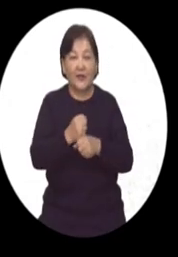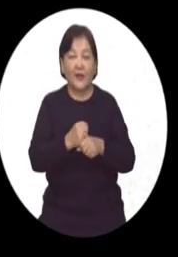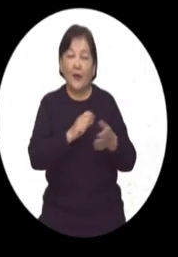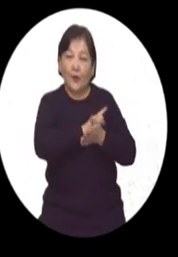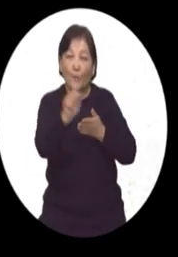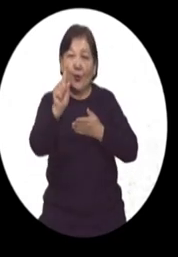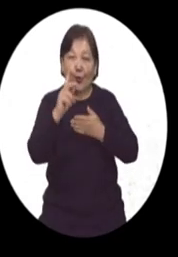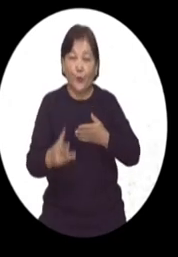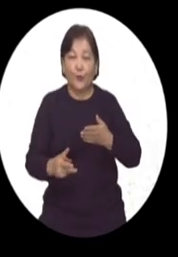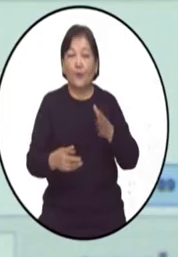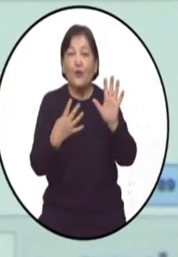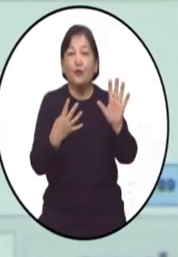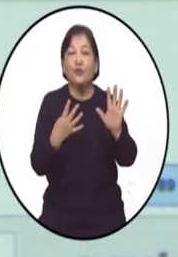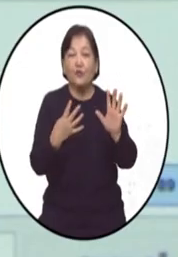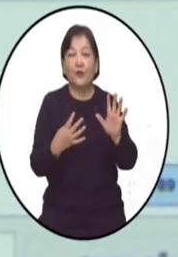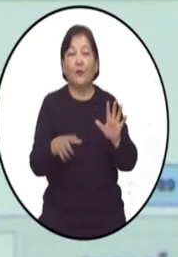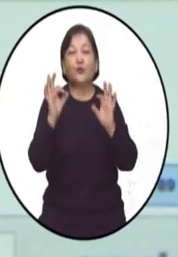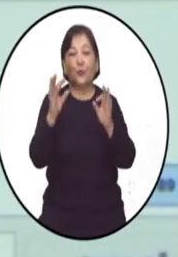гэж гарч ирвэл зөв гарч ирнэ гэсэн.